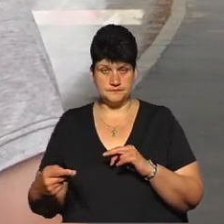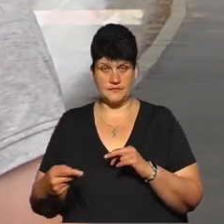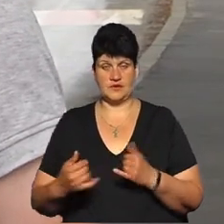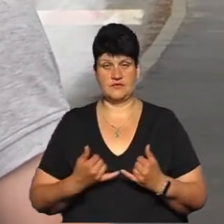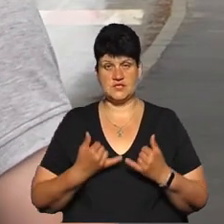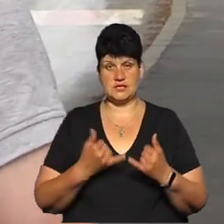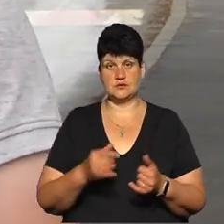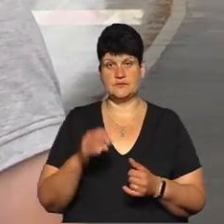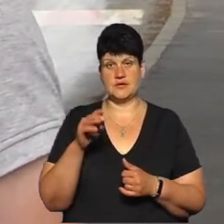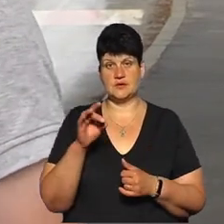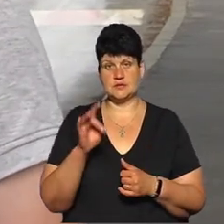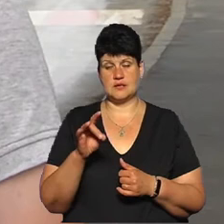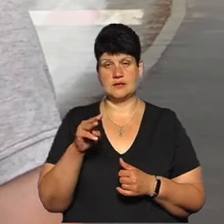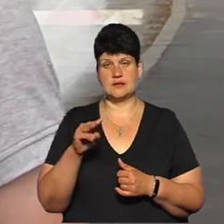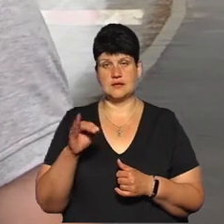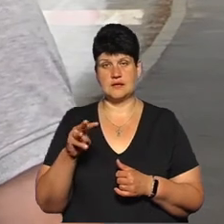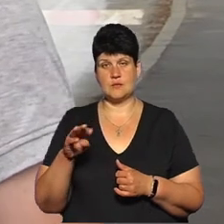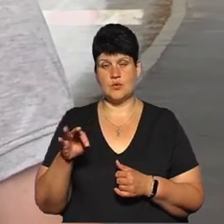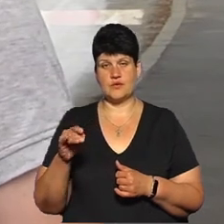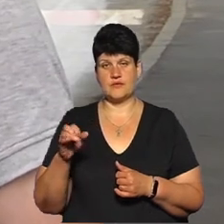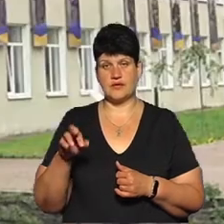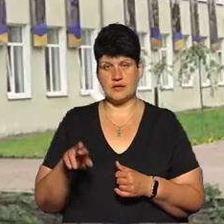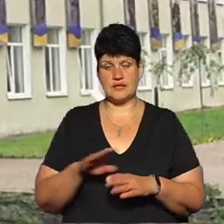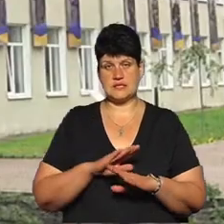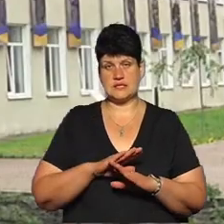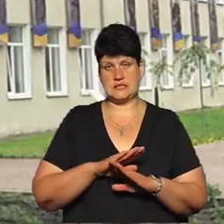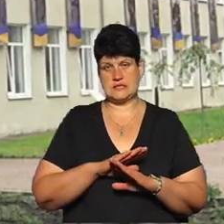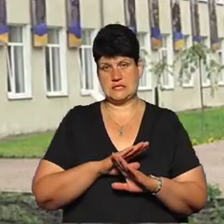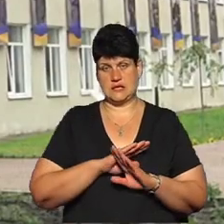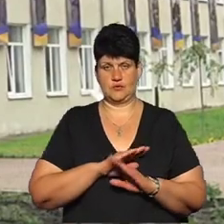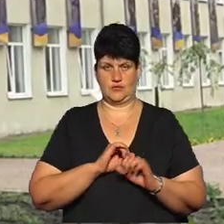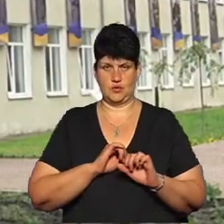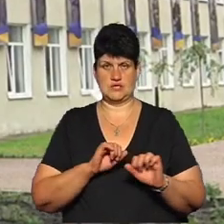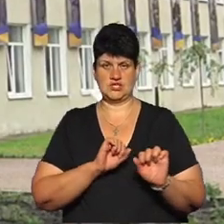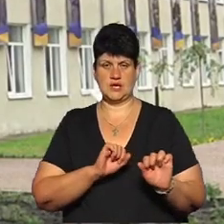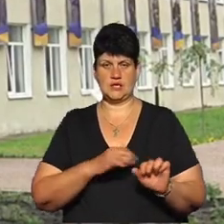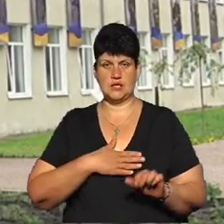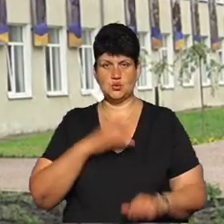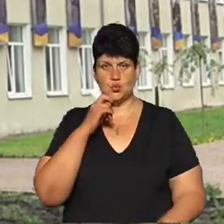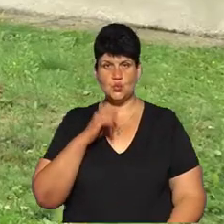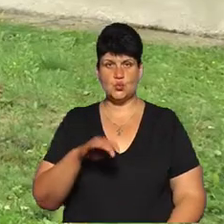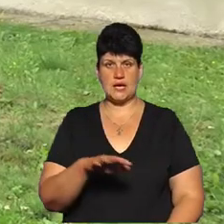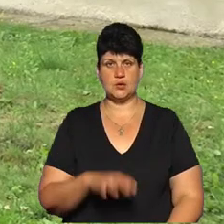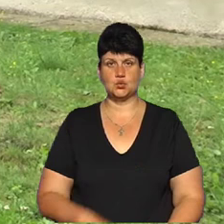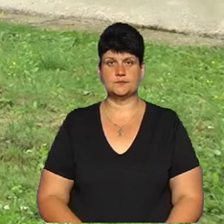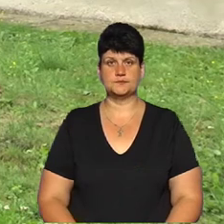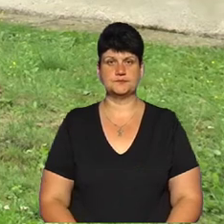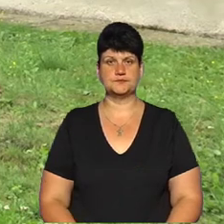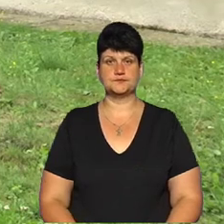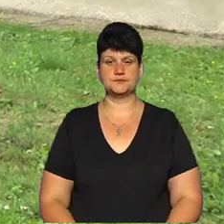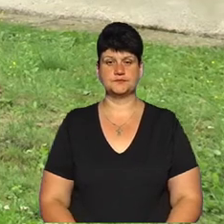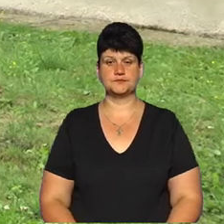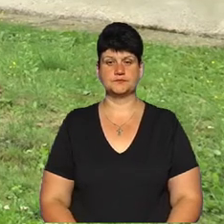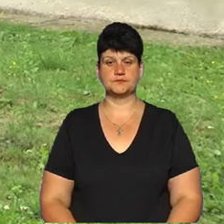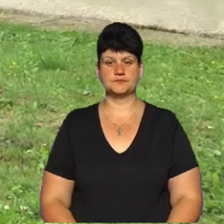який загинув героїчно, захищаючи нашу країну. Любов Гадомська, Василь Панчук. Новини на Суспільному.